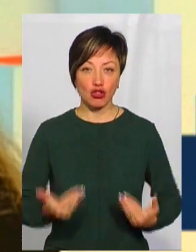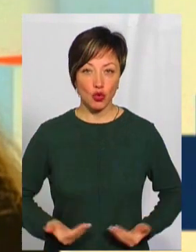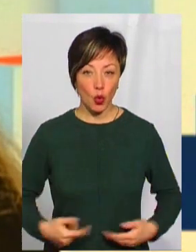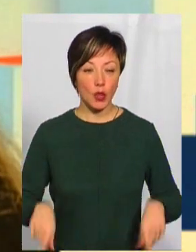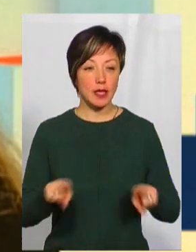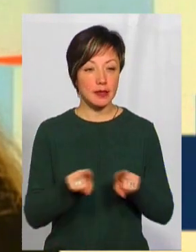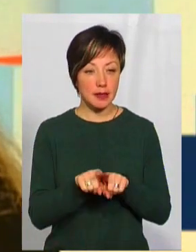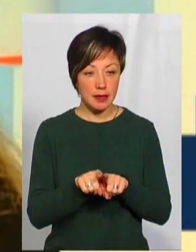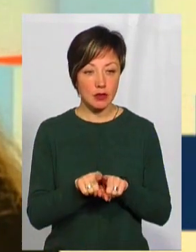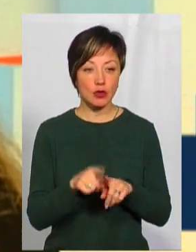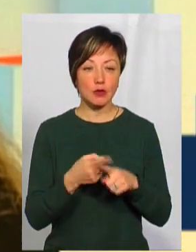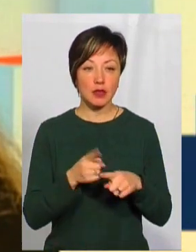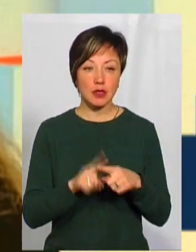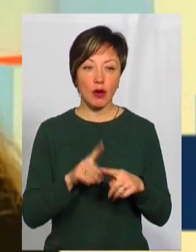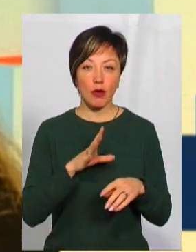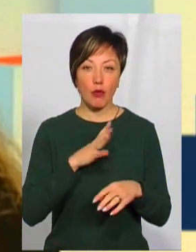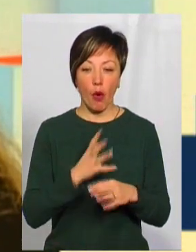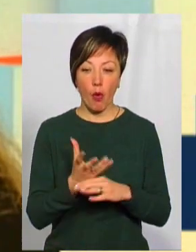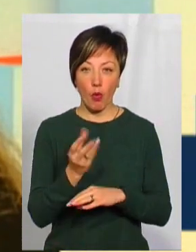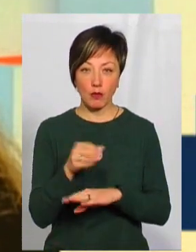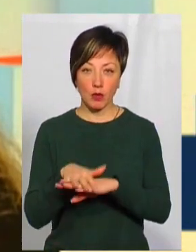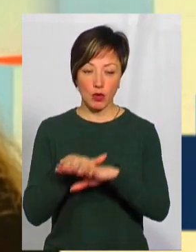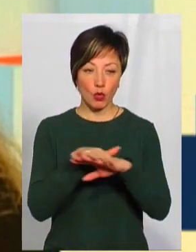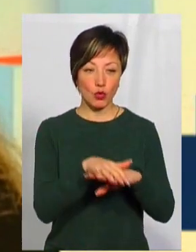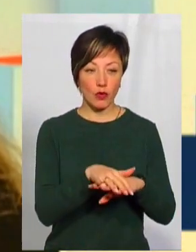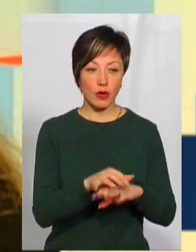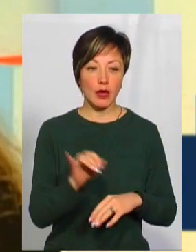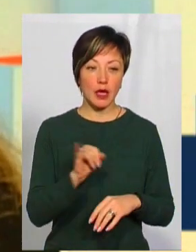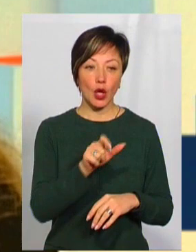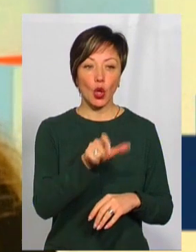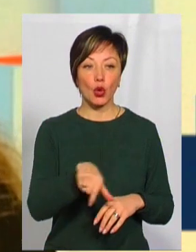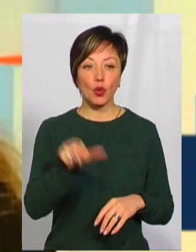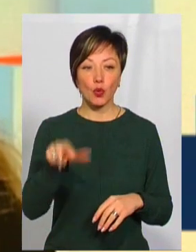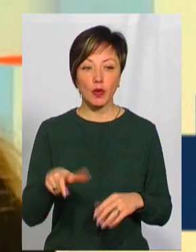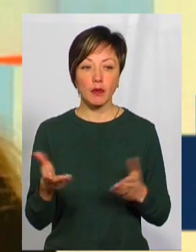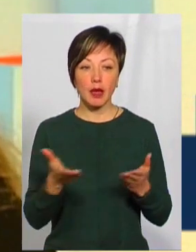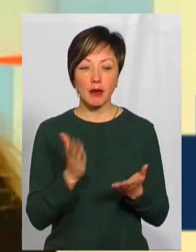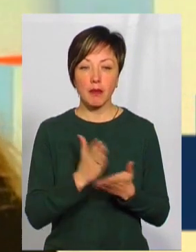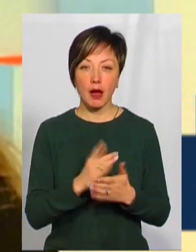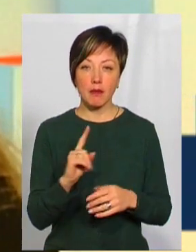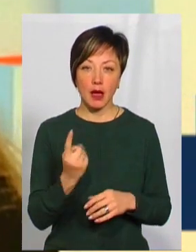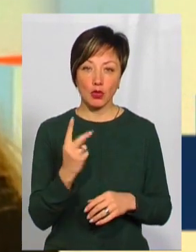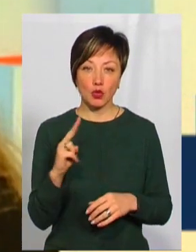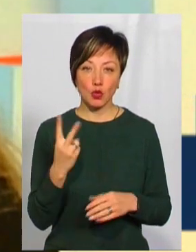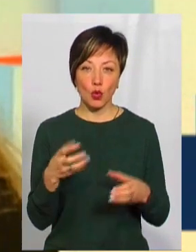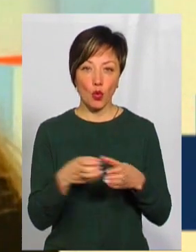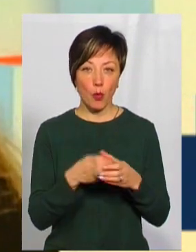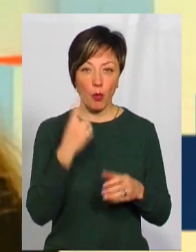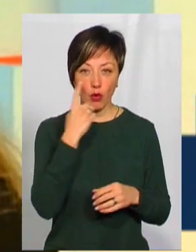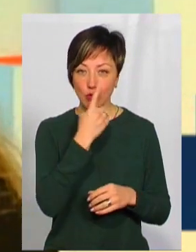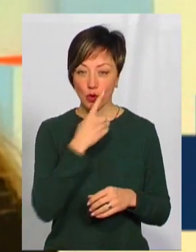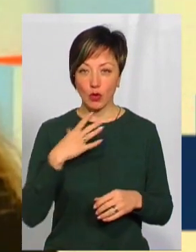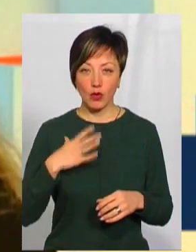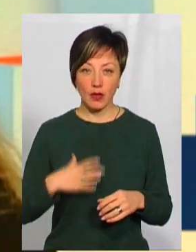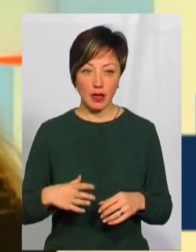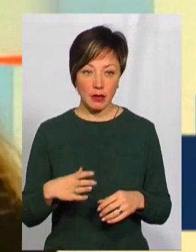щоб це був госпрозрахунковий рахунок, і людям, які мають першу, другу групу позору, доведеться